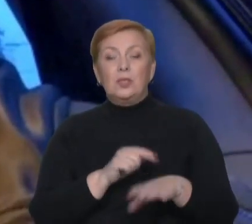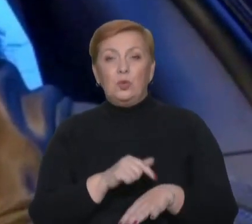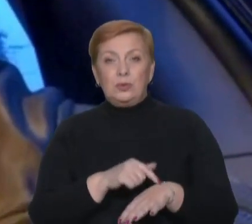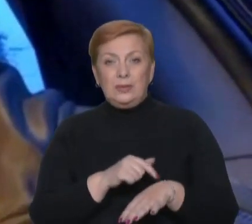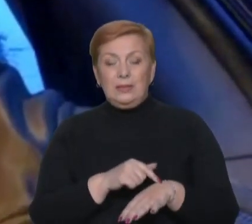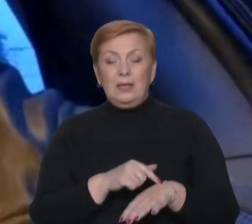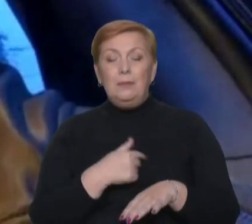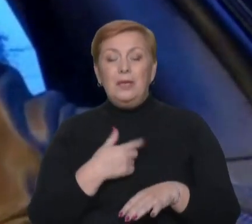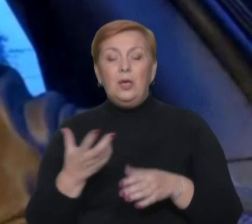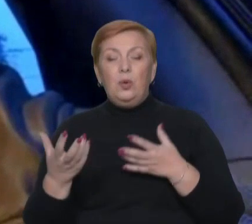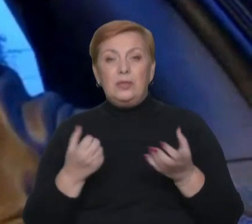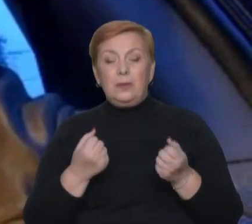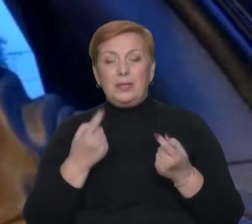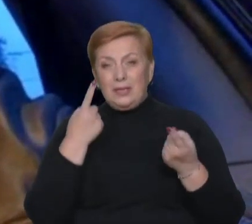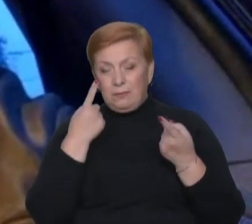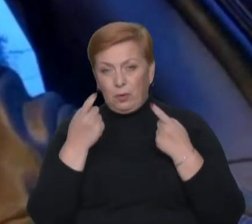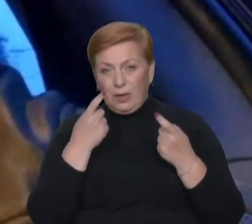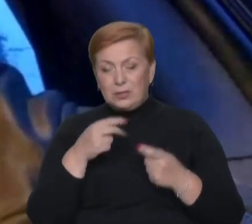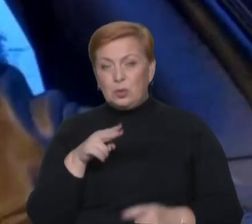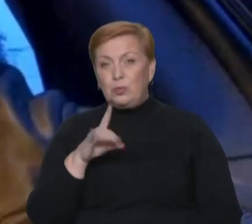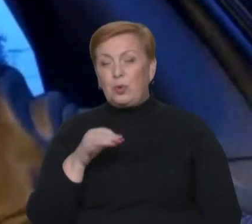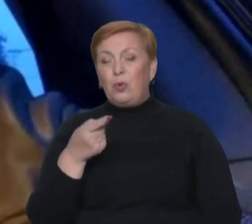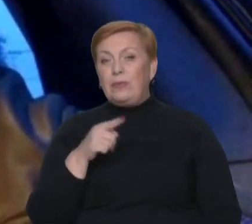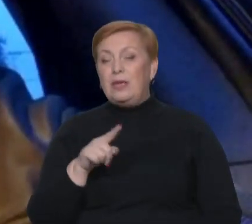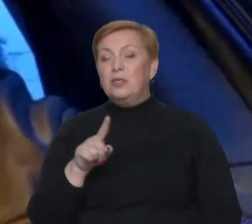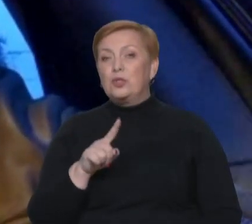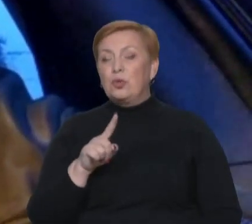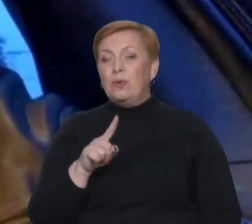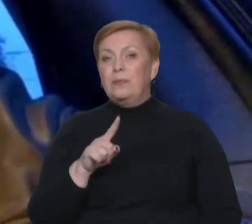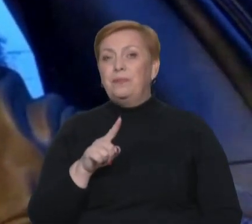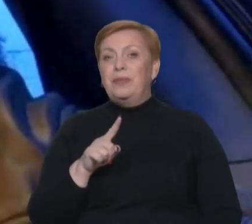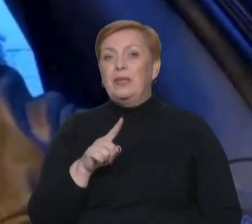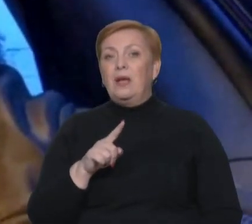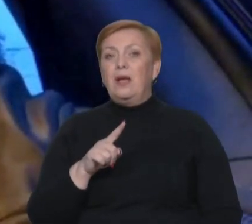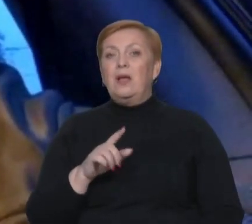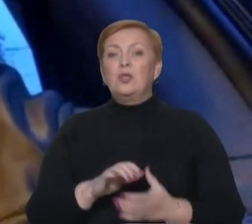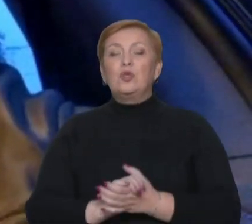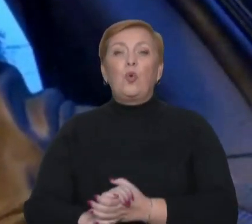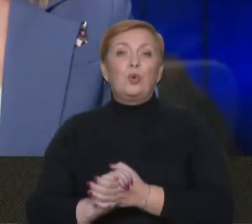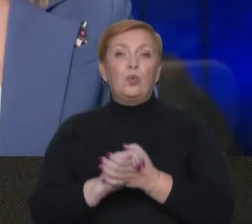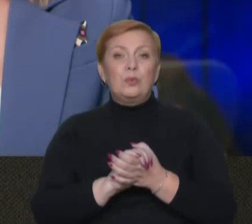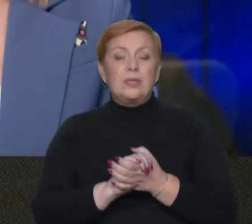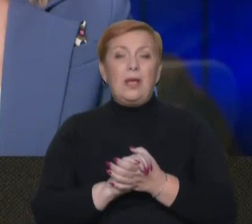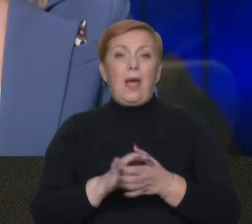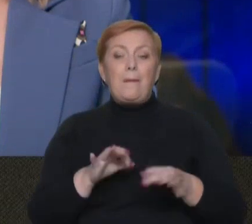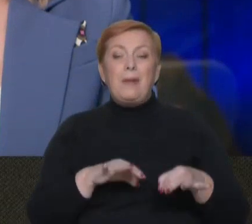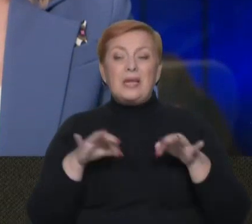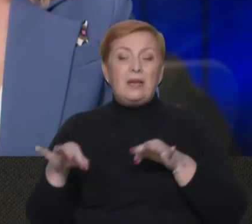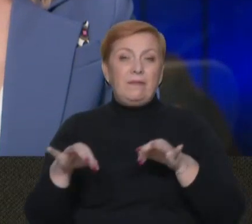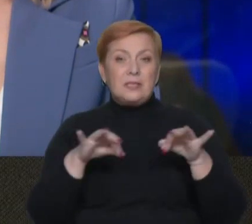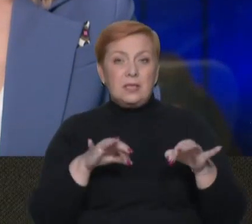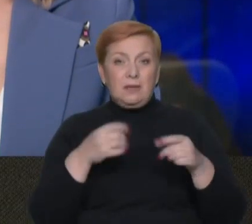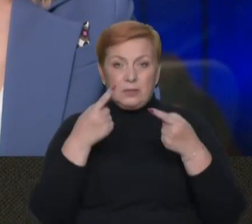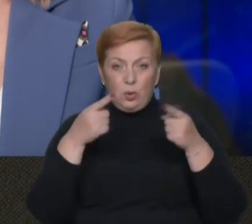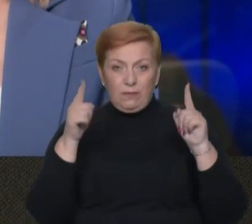отримали від словацьких колег інформацію про те що е Союз перевірників Словаччини розпочав